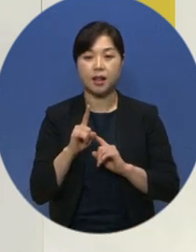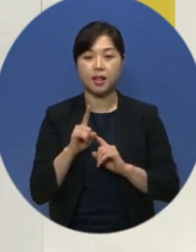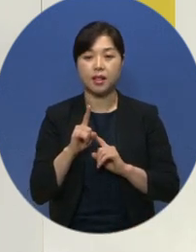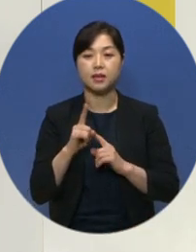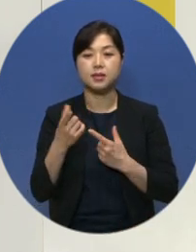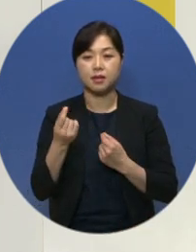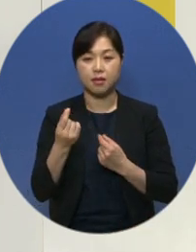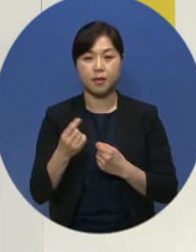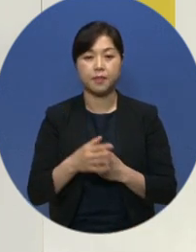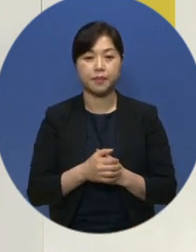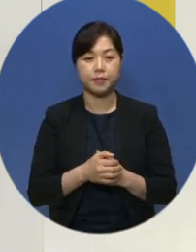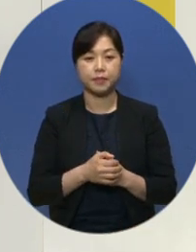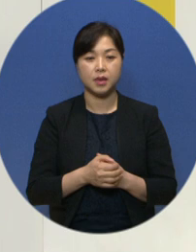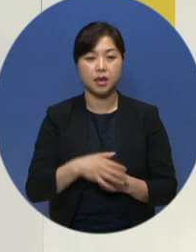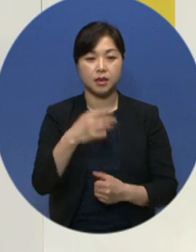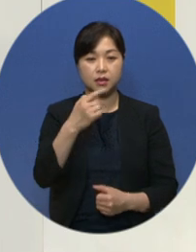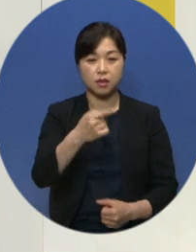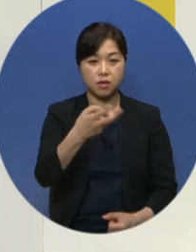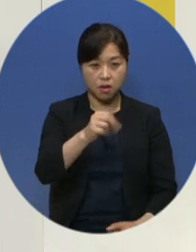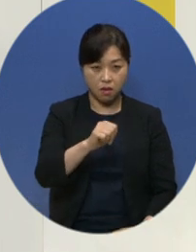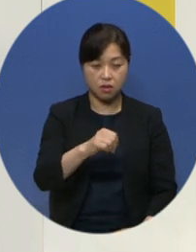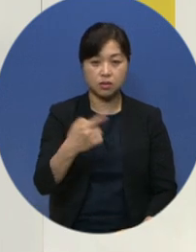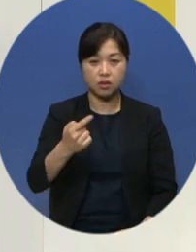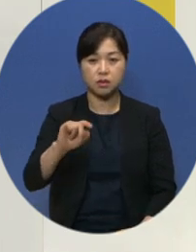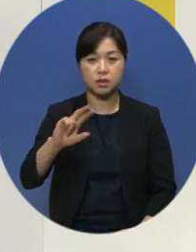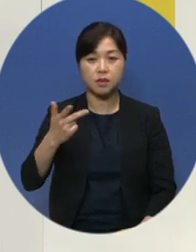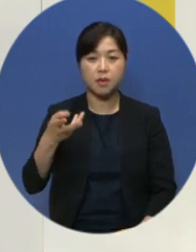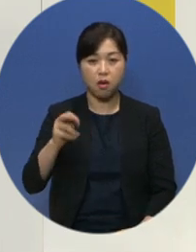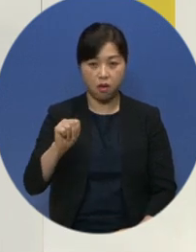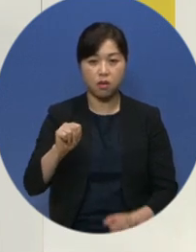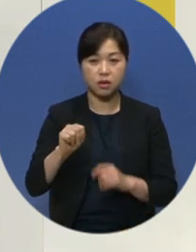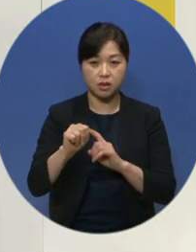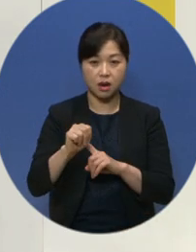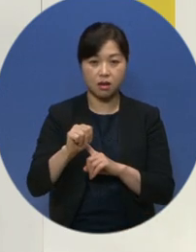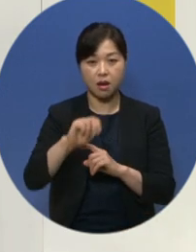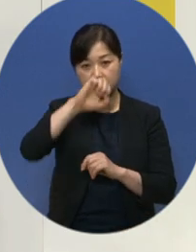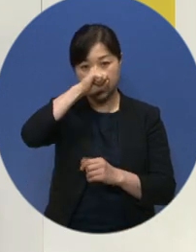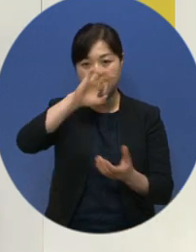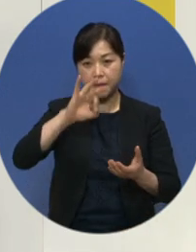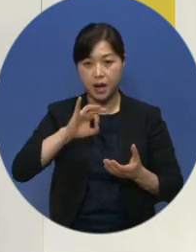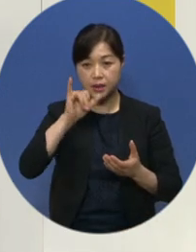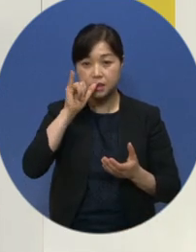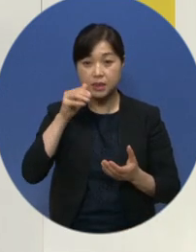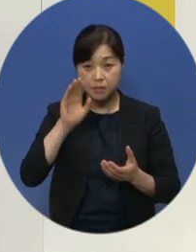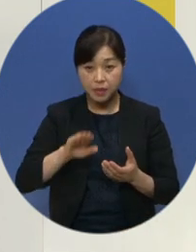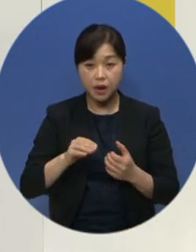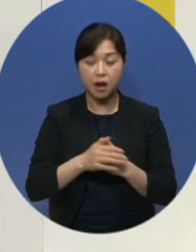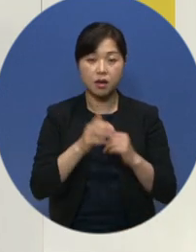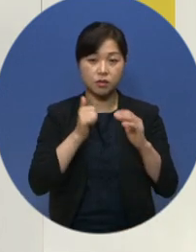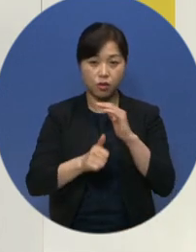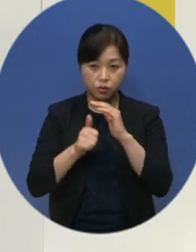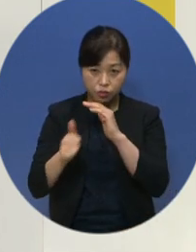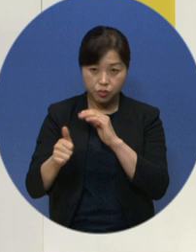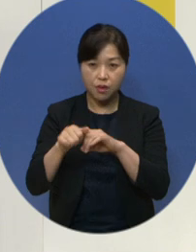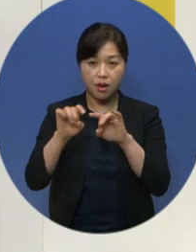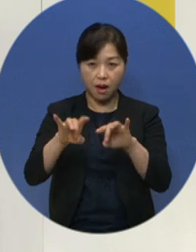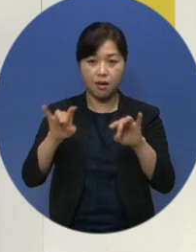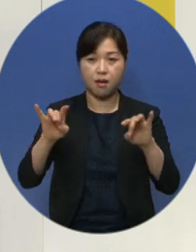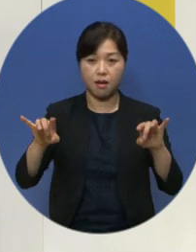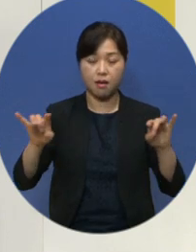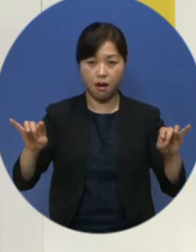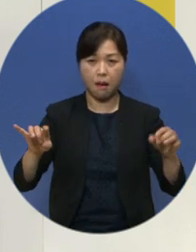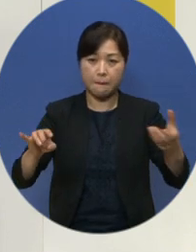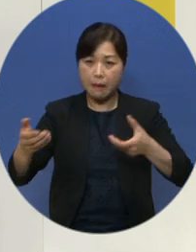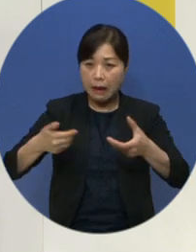있다 뭐 1007 거기다 이런 예산 이지만 실제적으로 한선수 선수에게 가는 급히 부적으로